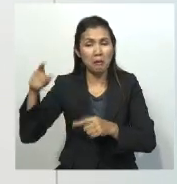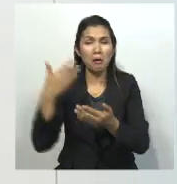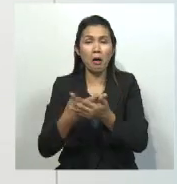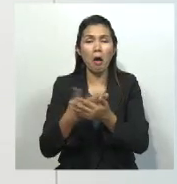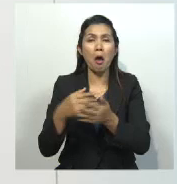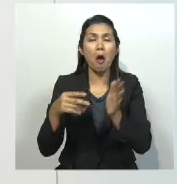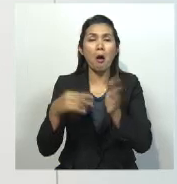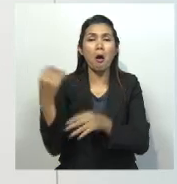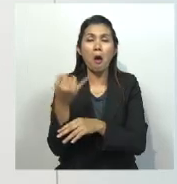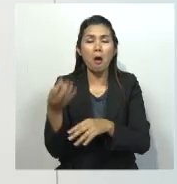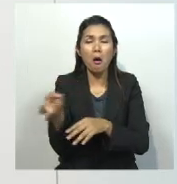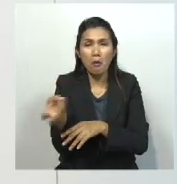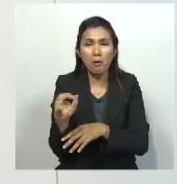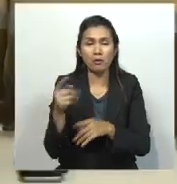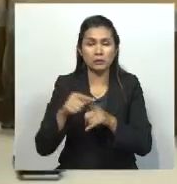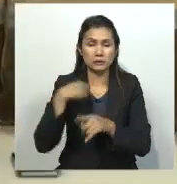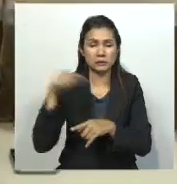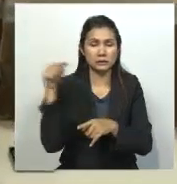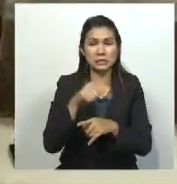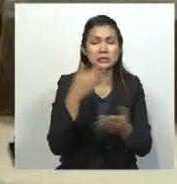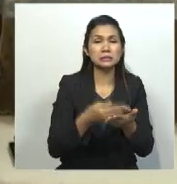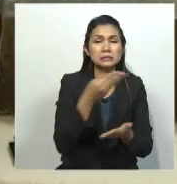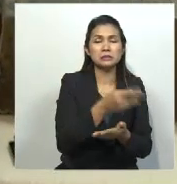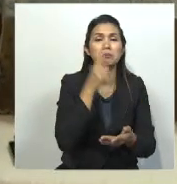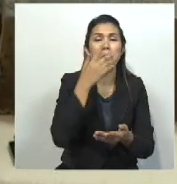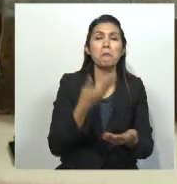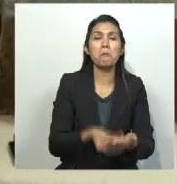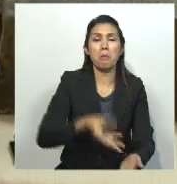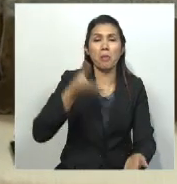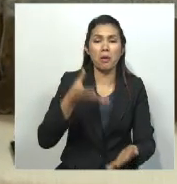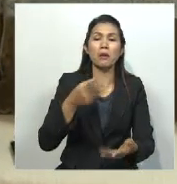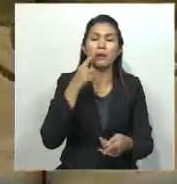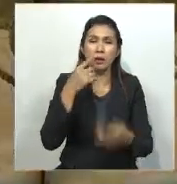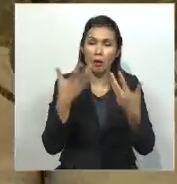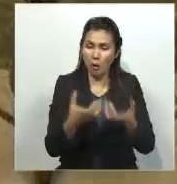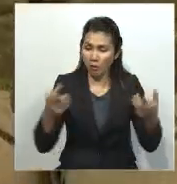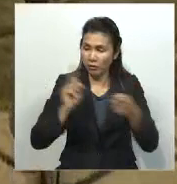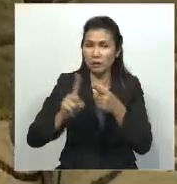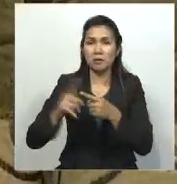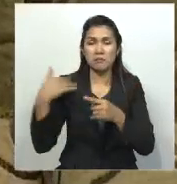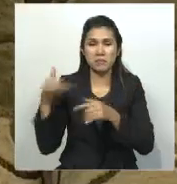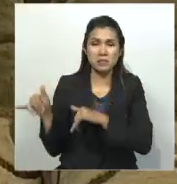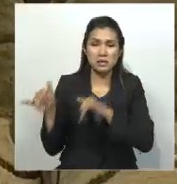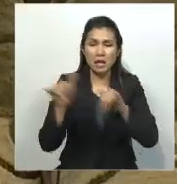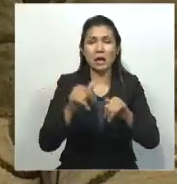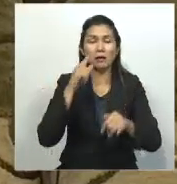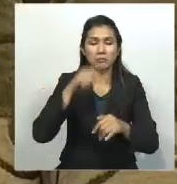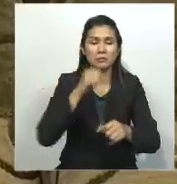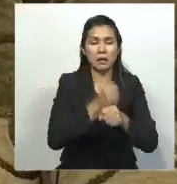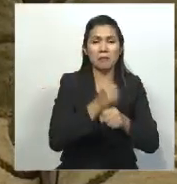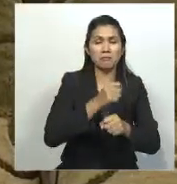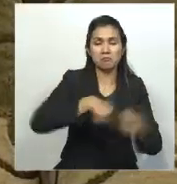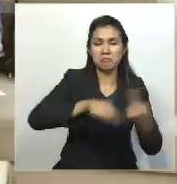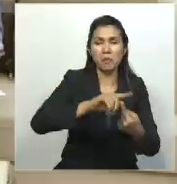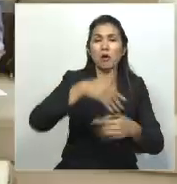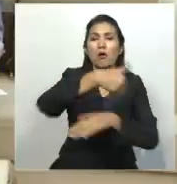มากทำให้ลดการสั่งซื้อสินค้าไทยเพราะราคาแพงขึ้นนอกจากนี้ในหลายสินค้ามีการย้ายฐานการผลิตไปยังประเทศเพื่อน